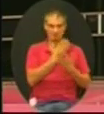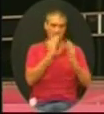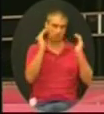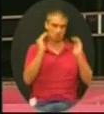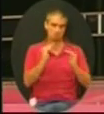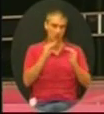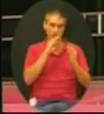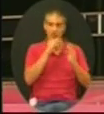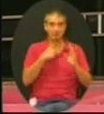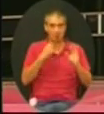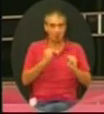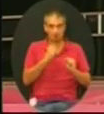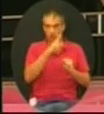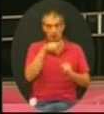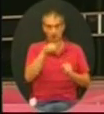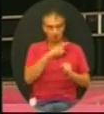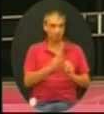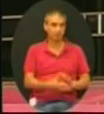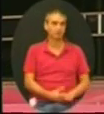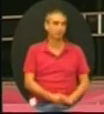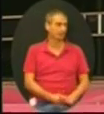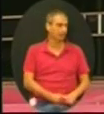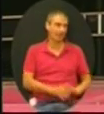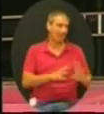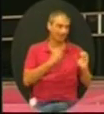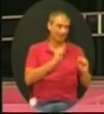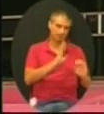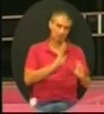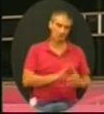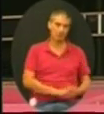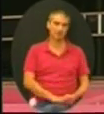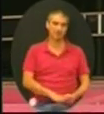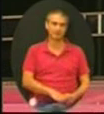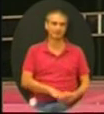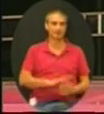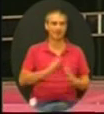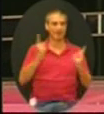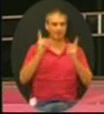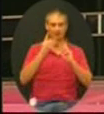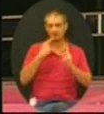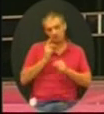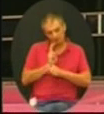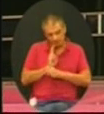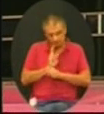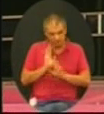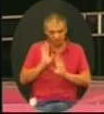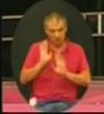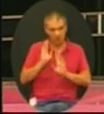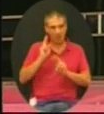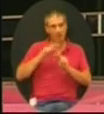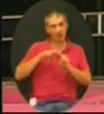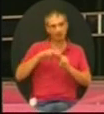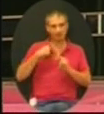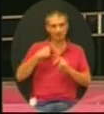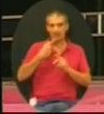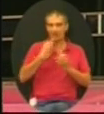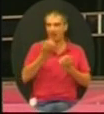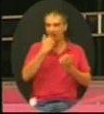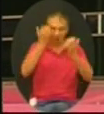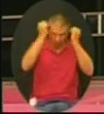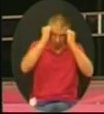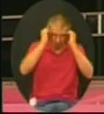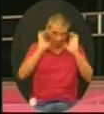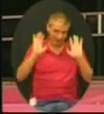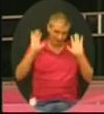פחות נמצא, אני עוד לא בטוחה שזה ירד לגמרי, לכן אני, את יודעת, אני אומרת דברים בזהירות כדי לא להצטרך אחר כך לאכול את כובעי